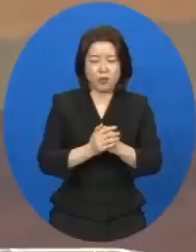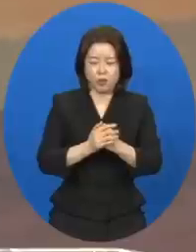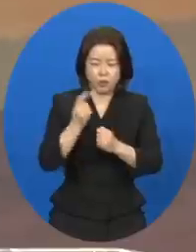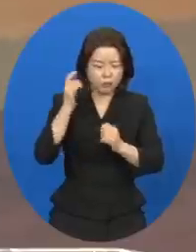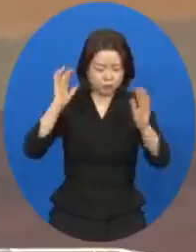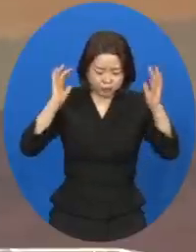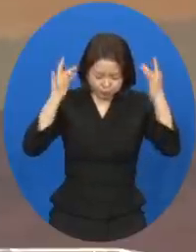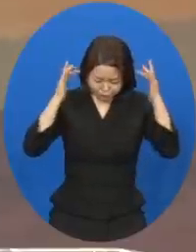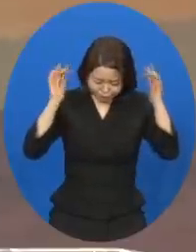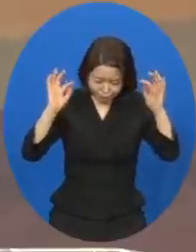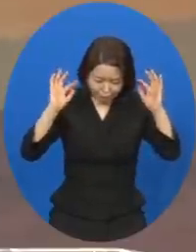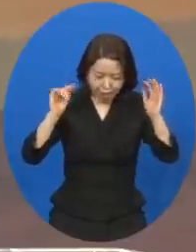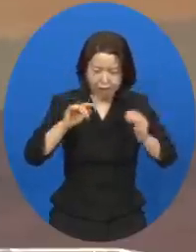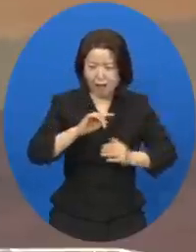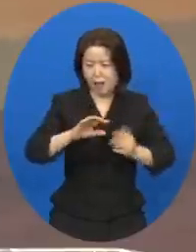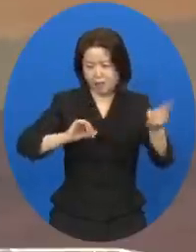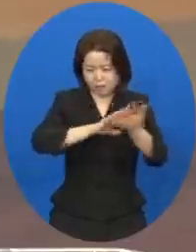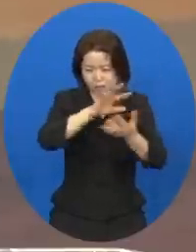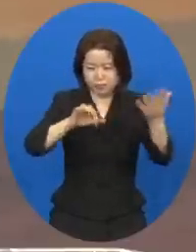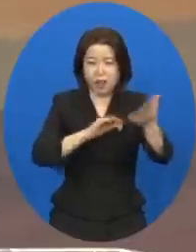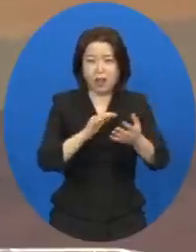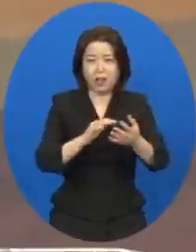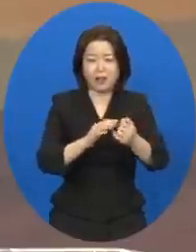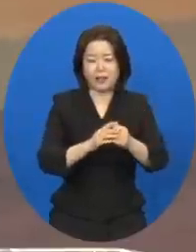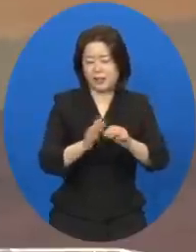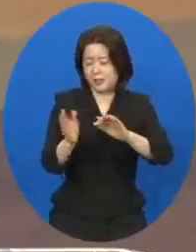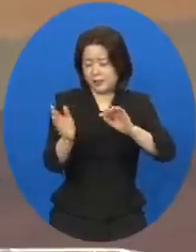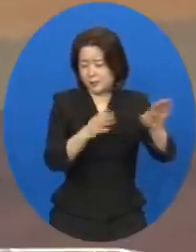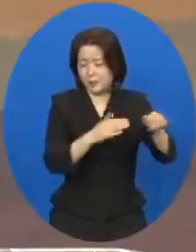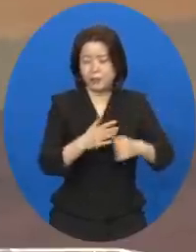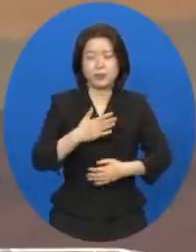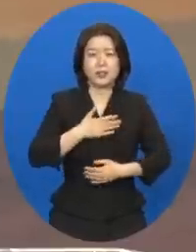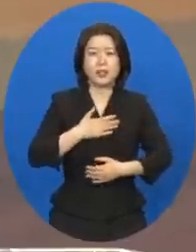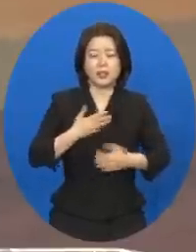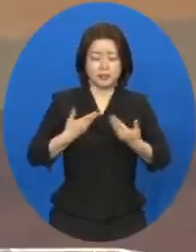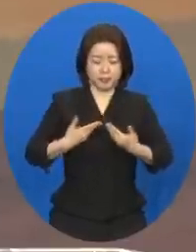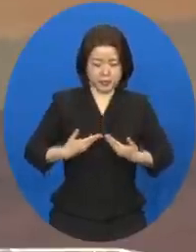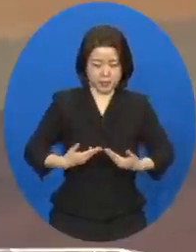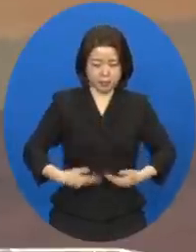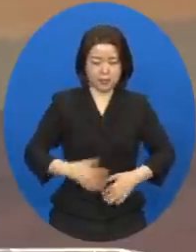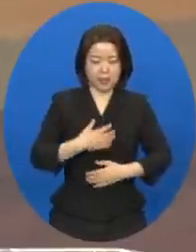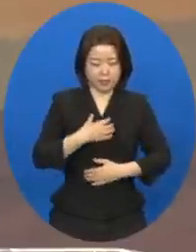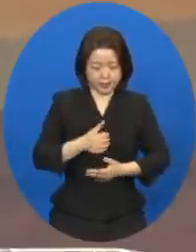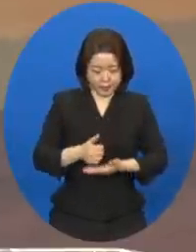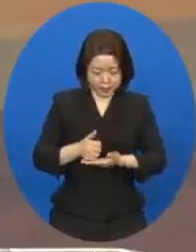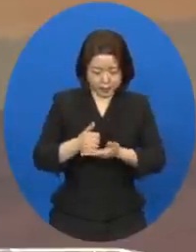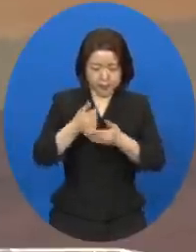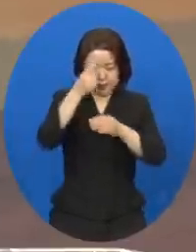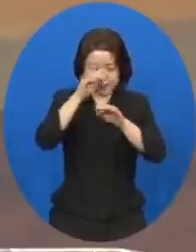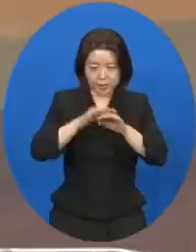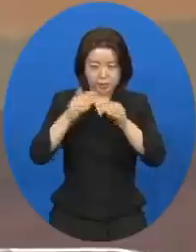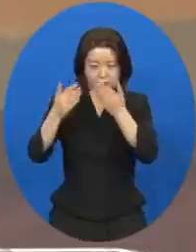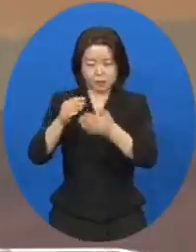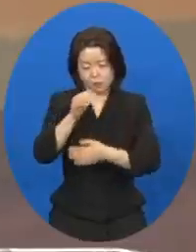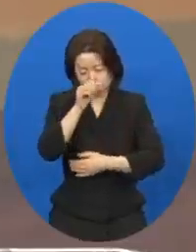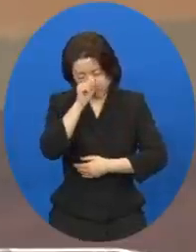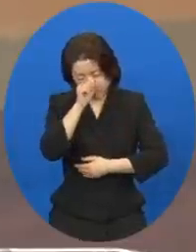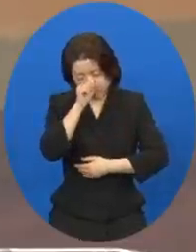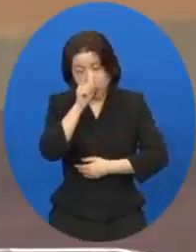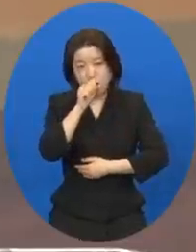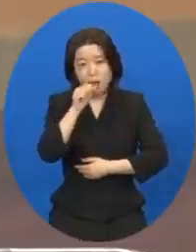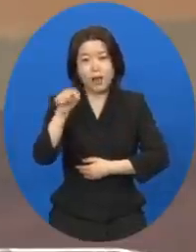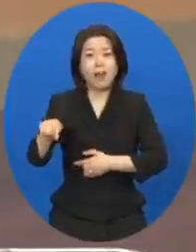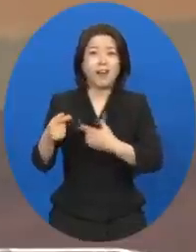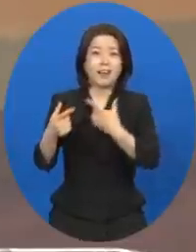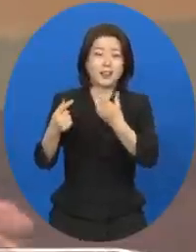소란스러워. 그냥 좀 경건하게 차분하게 그렇게 좀 예배드리면 얼마나 좋아. 그런